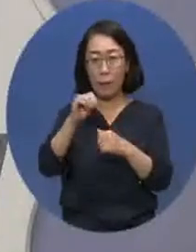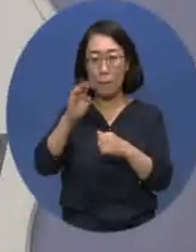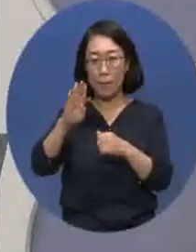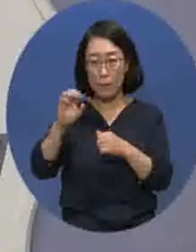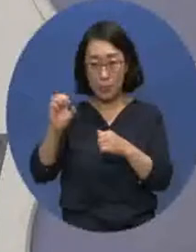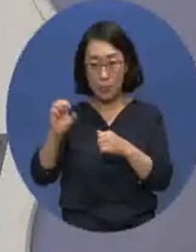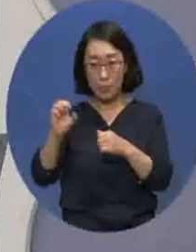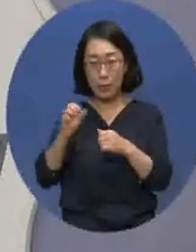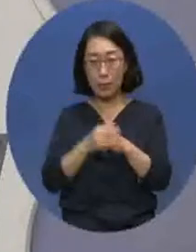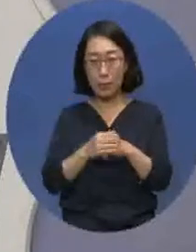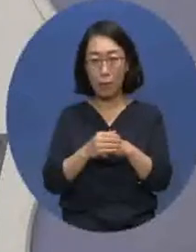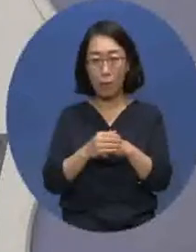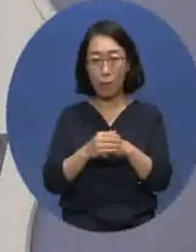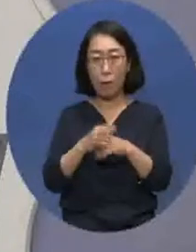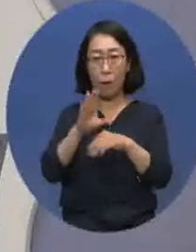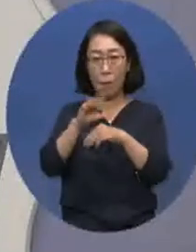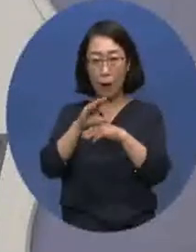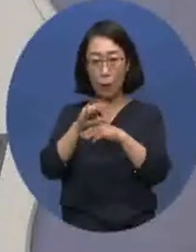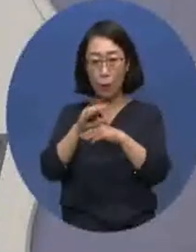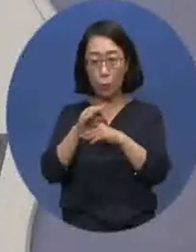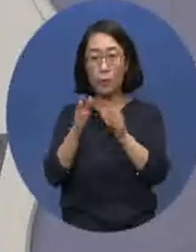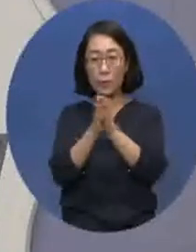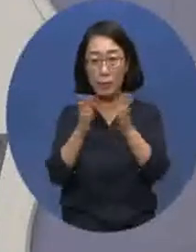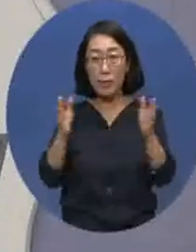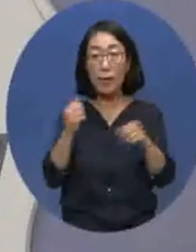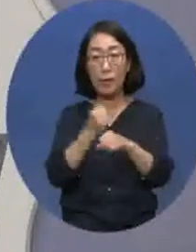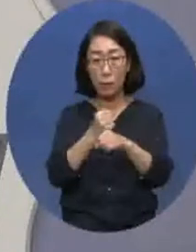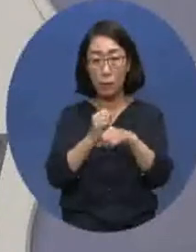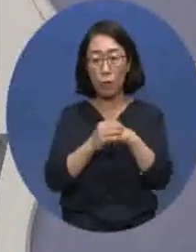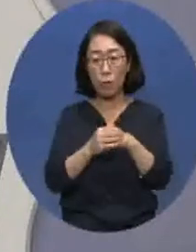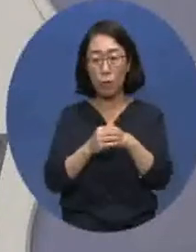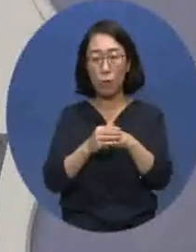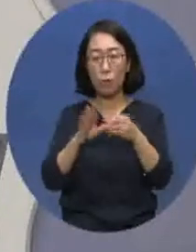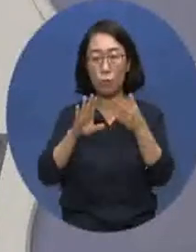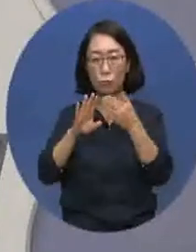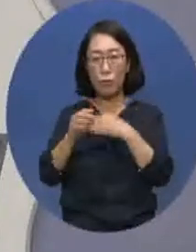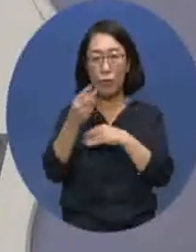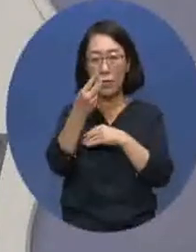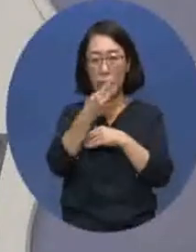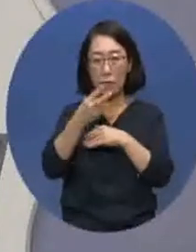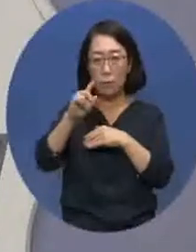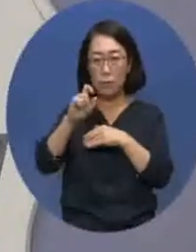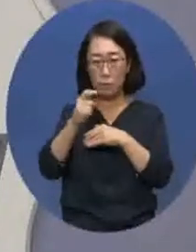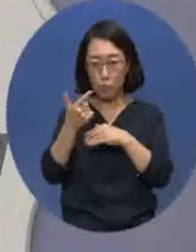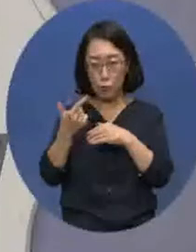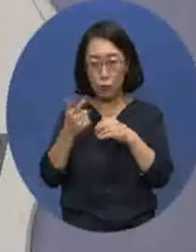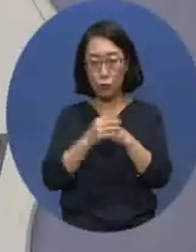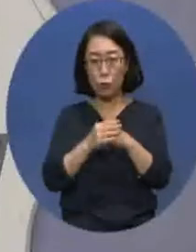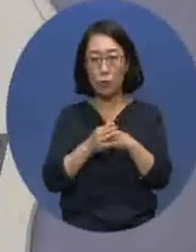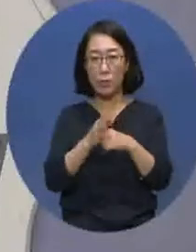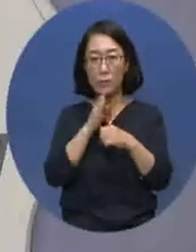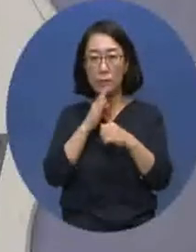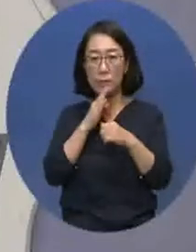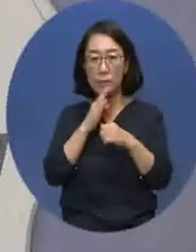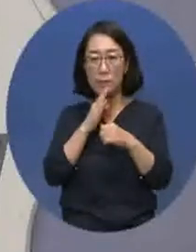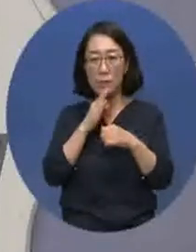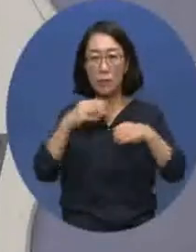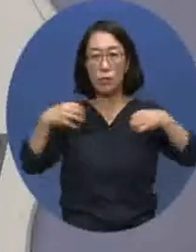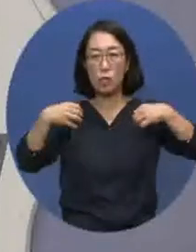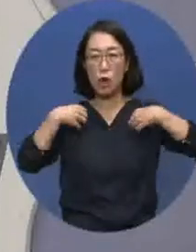방영을 시작을 했고요 그리고 쭉 이어오다가 제가 2016년에 현실 정치를 시작을